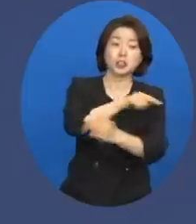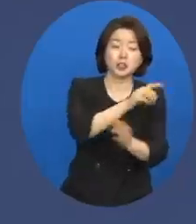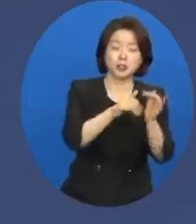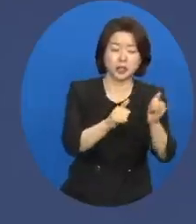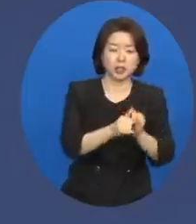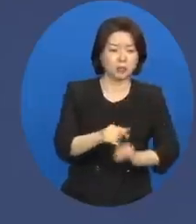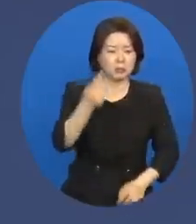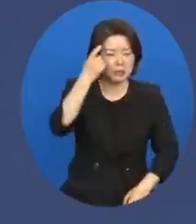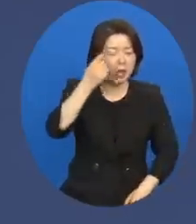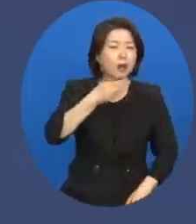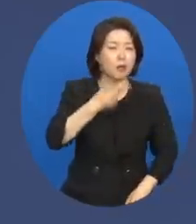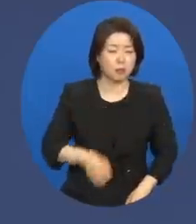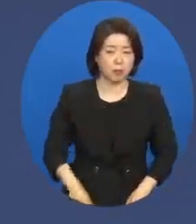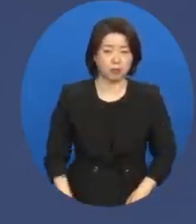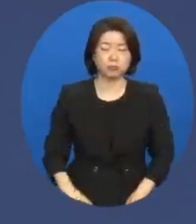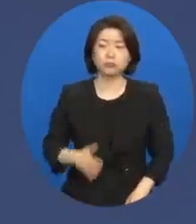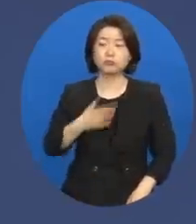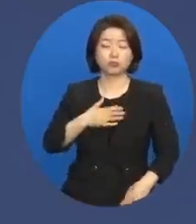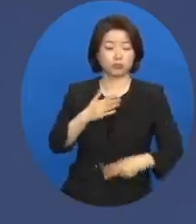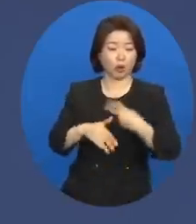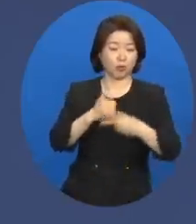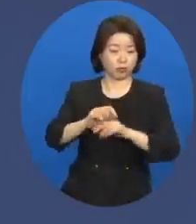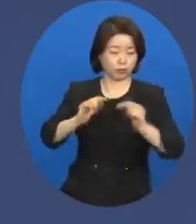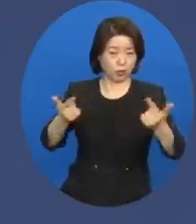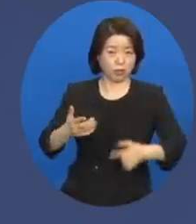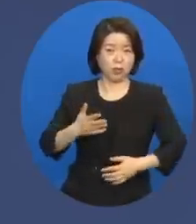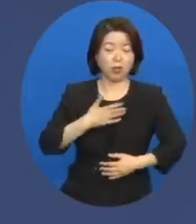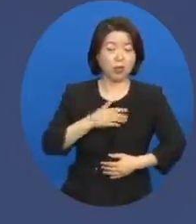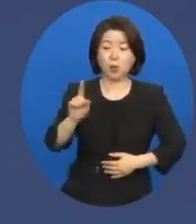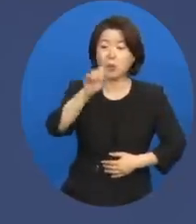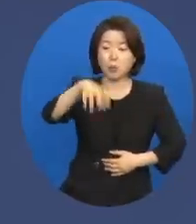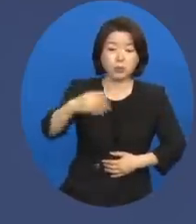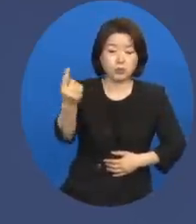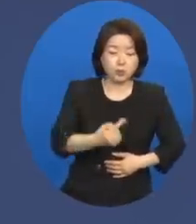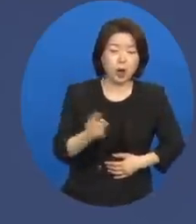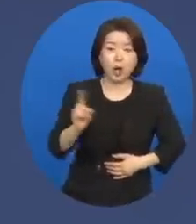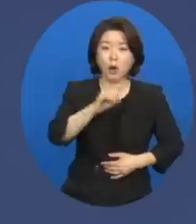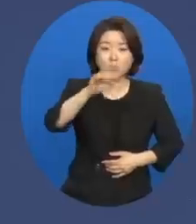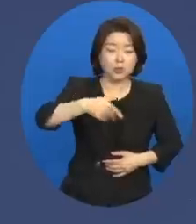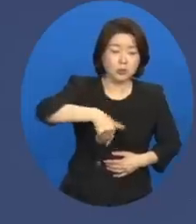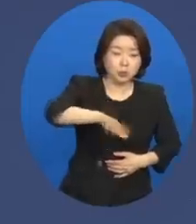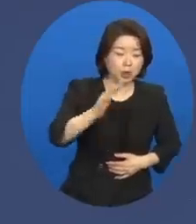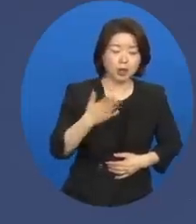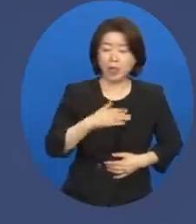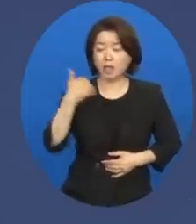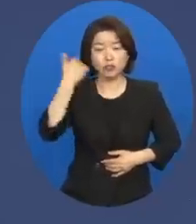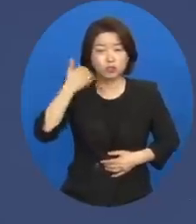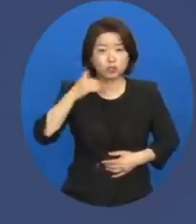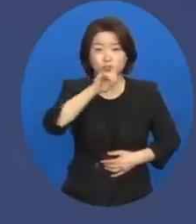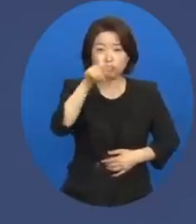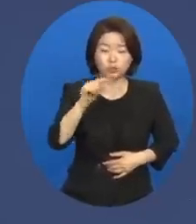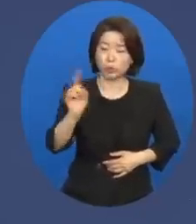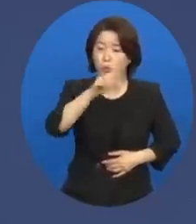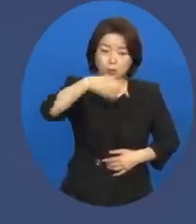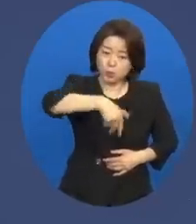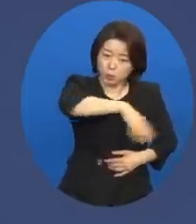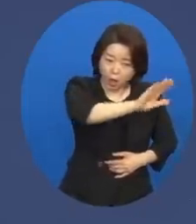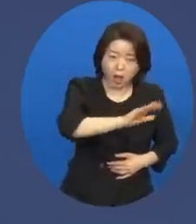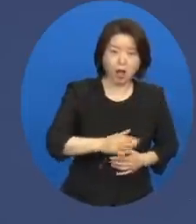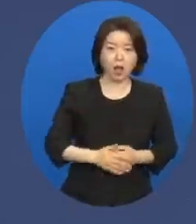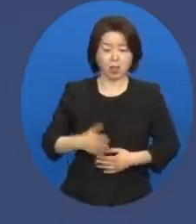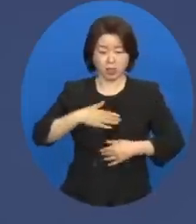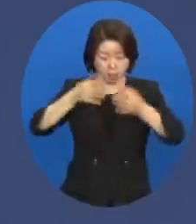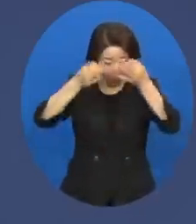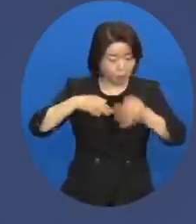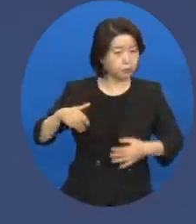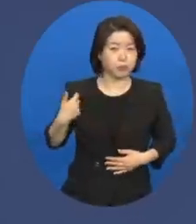원치 아니하고 내가 신이 아닌데 내가 어디서 왔는지 도대체 내가 어떤 존재인지 어디로 가는지 나를